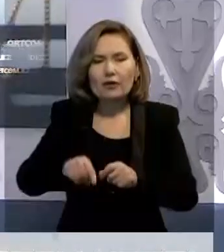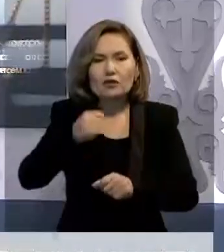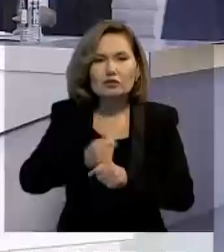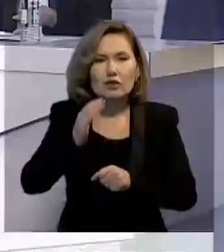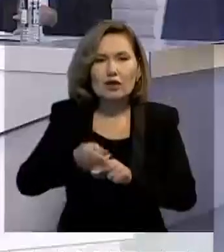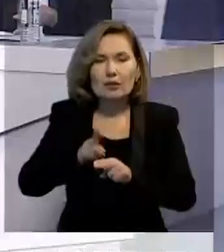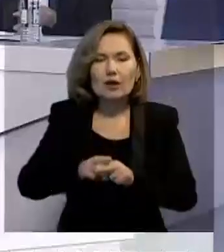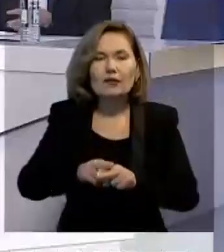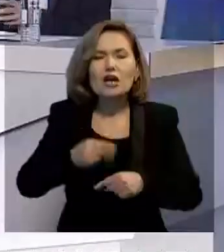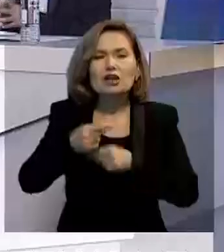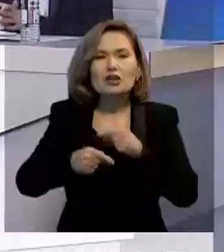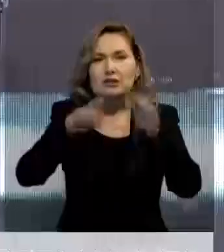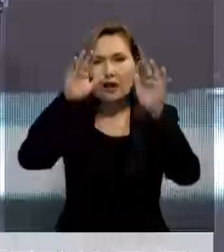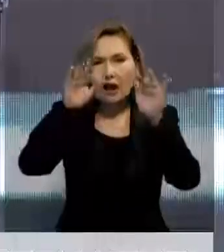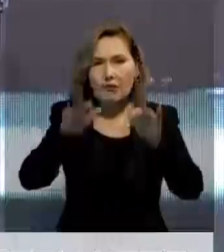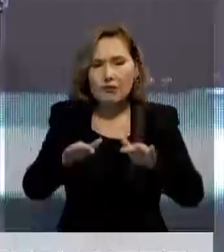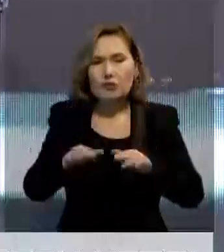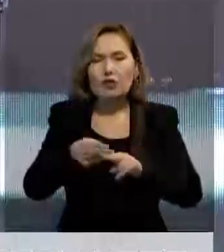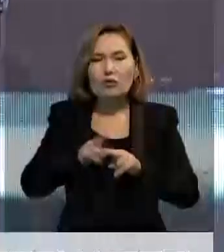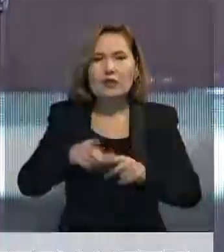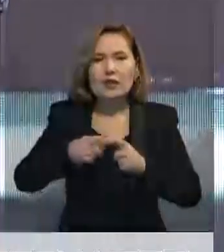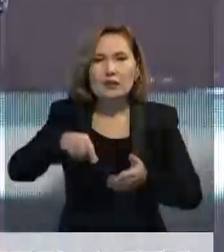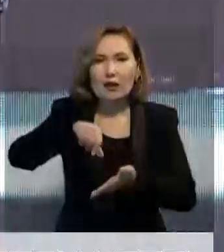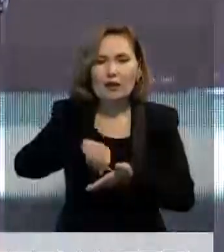жүйе компьютер арқылы автоматты түрде жүзеге асырылады.